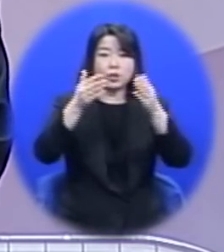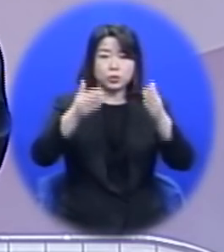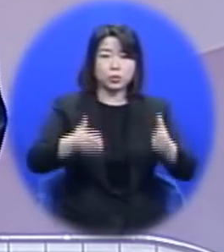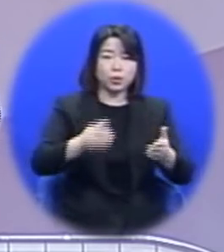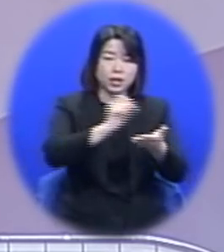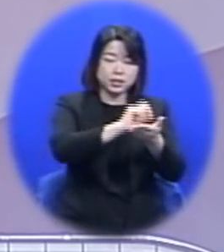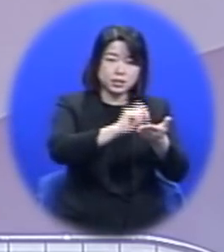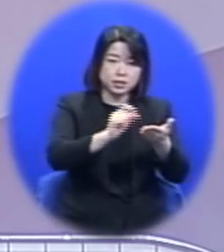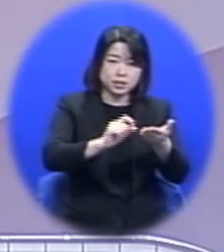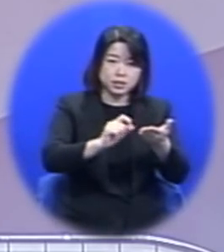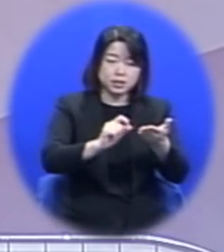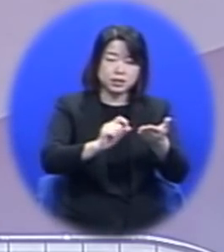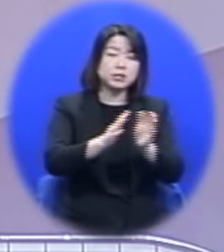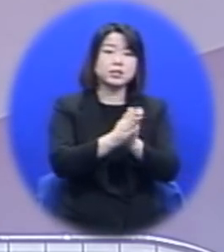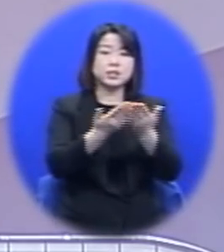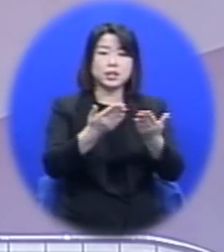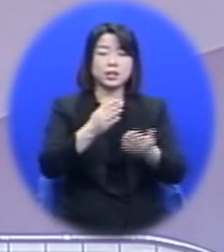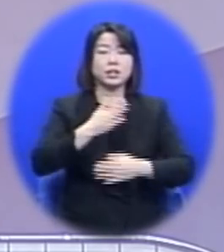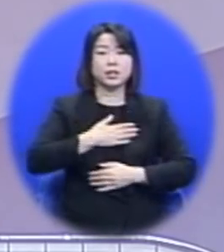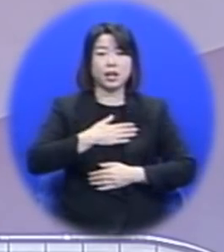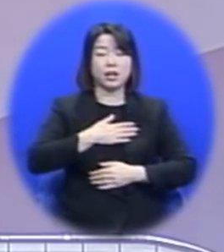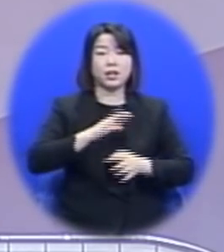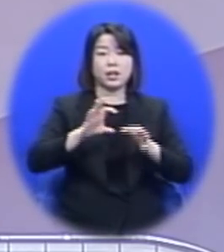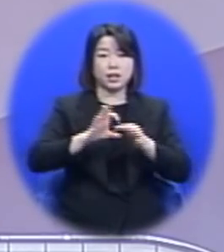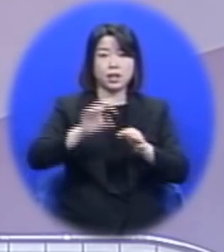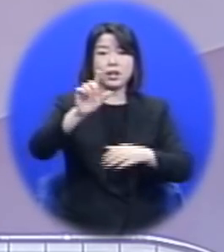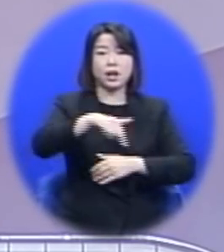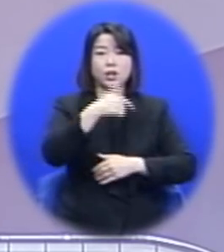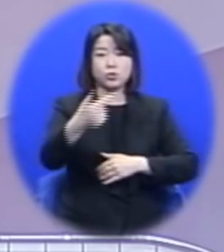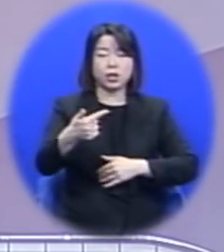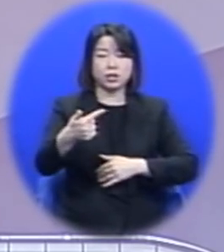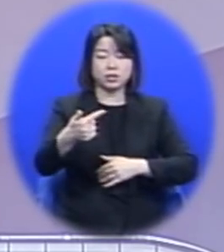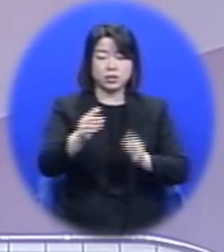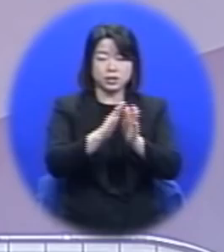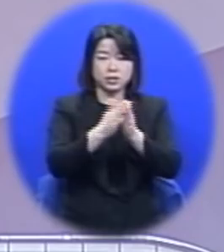하루라는 제목으로 책이 나와 있습니다.